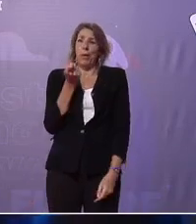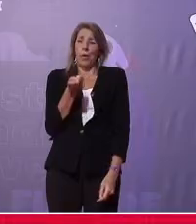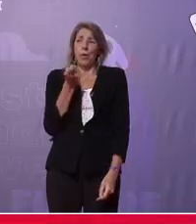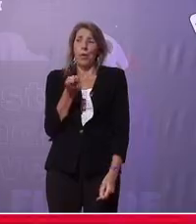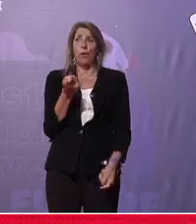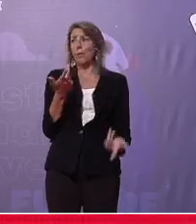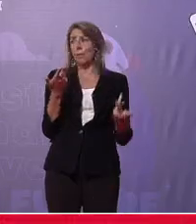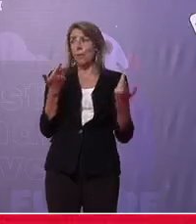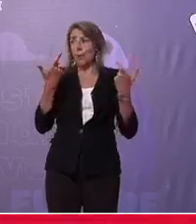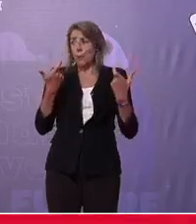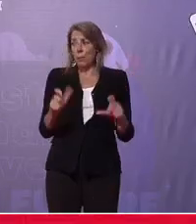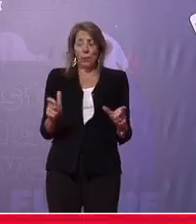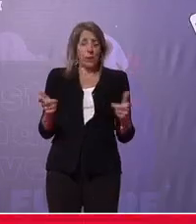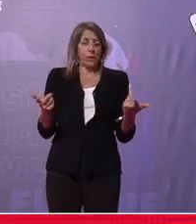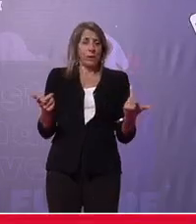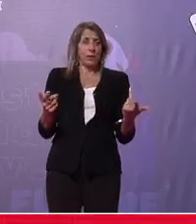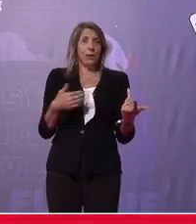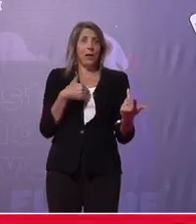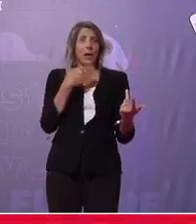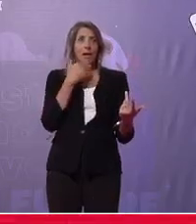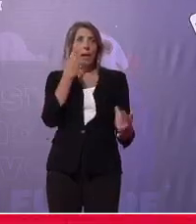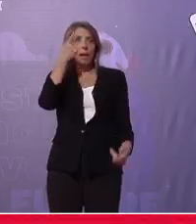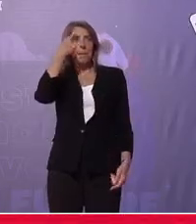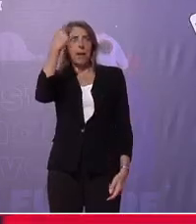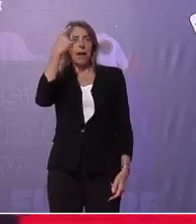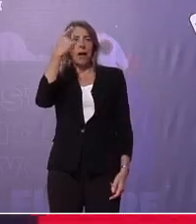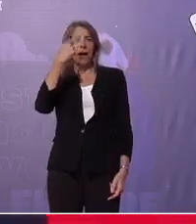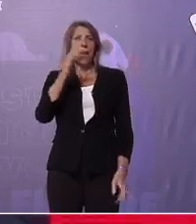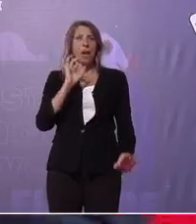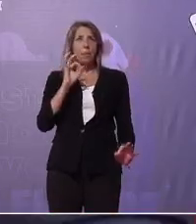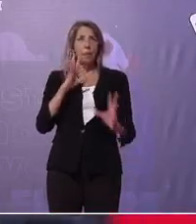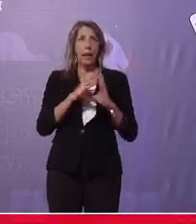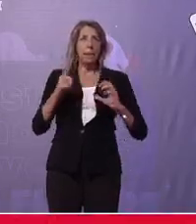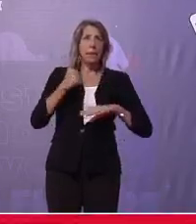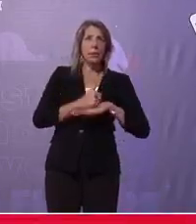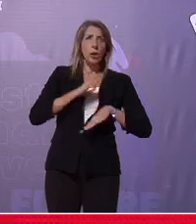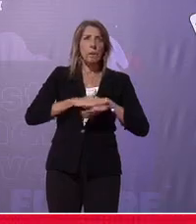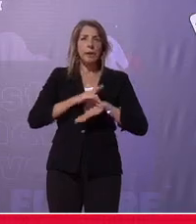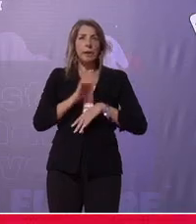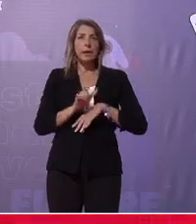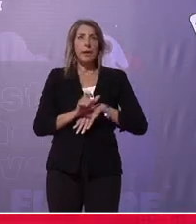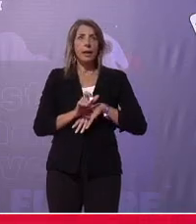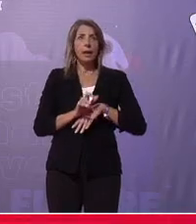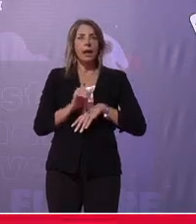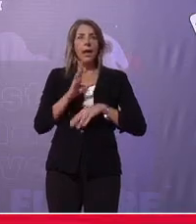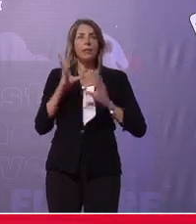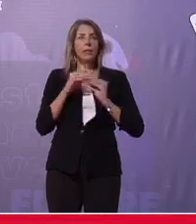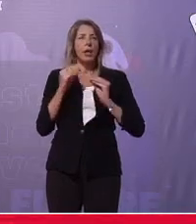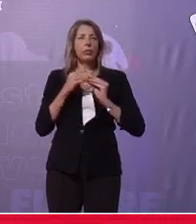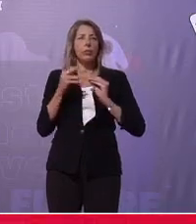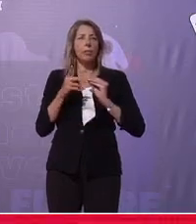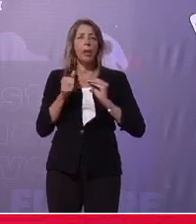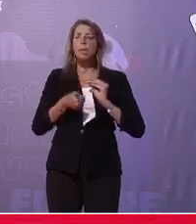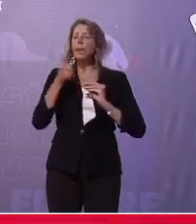un punto nel quale grazie all'intuizione di un imprenditore di un made in Italy facciamo in modo che cresca Innanzitutto la